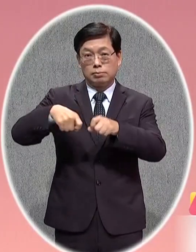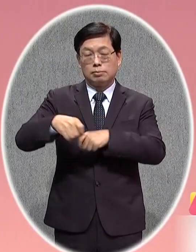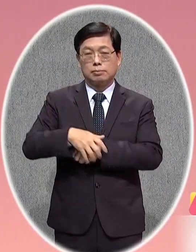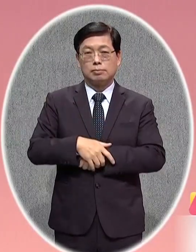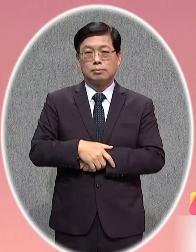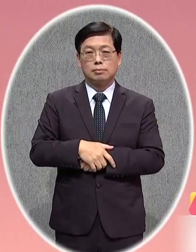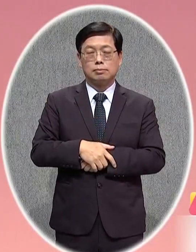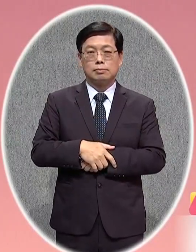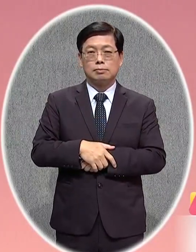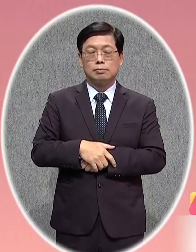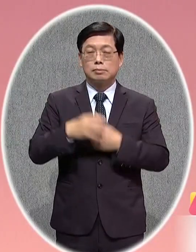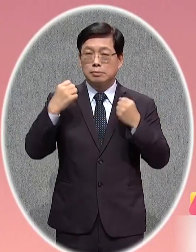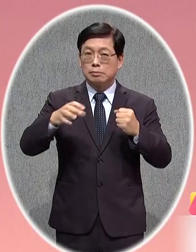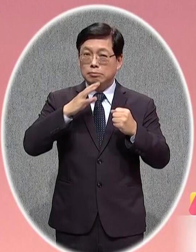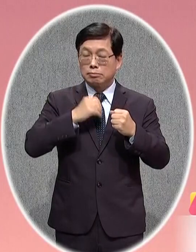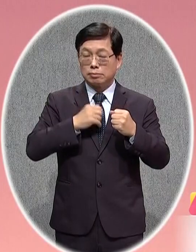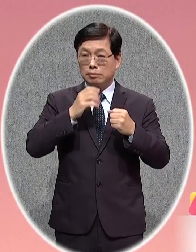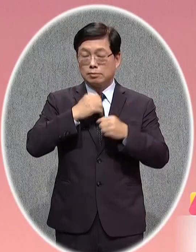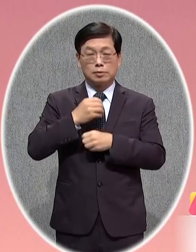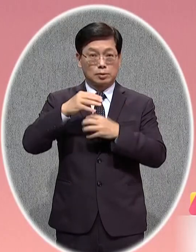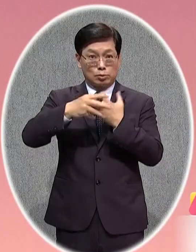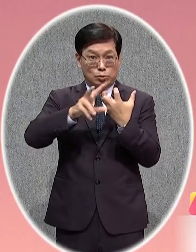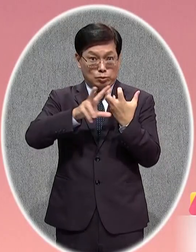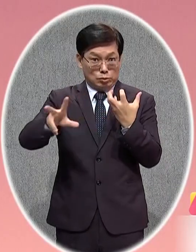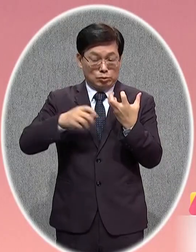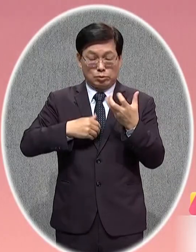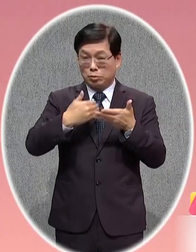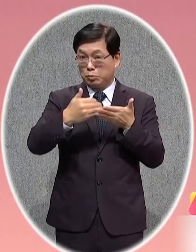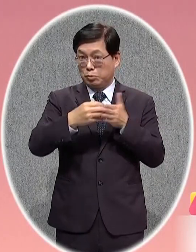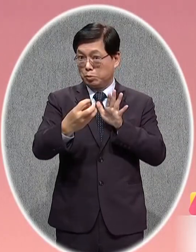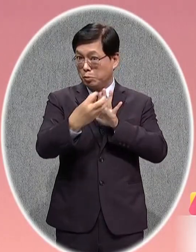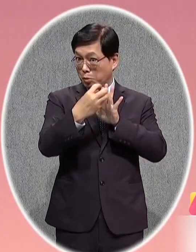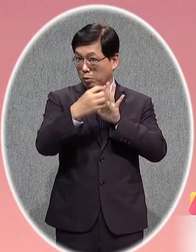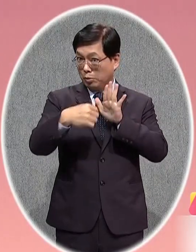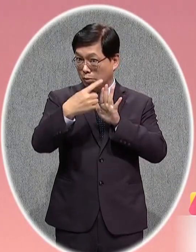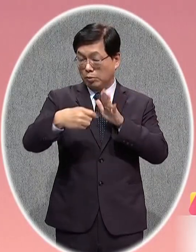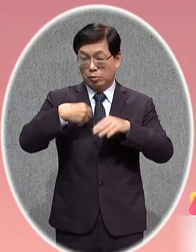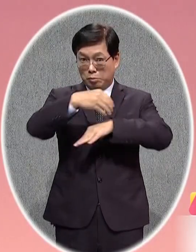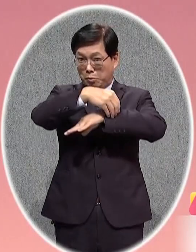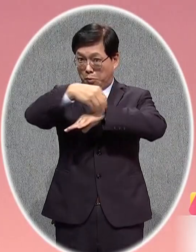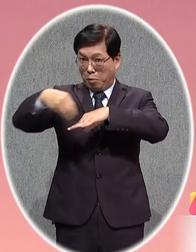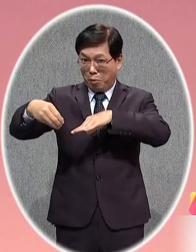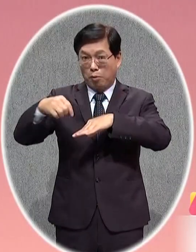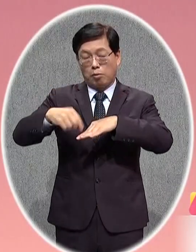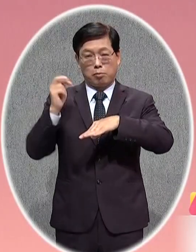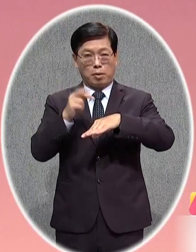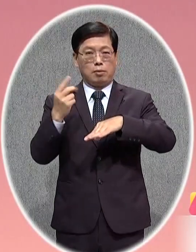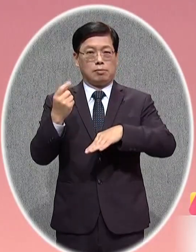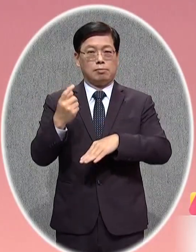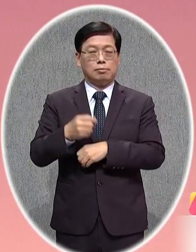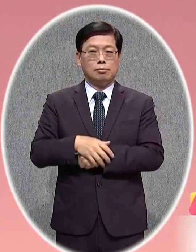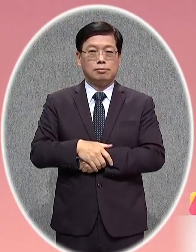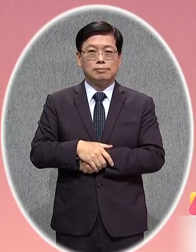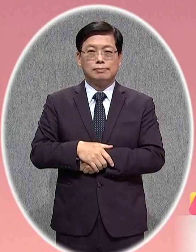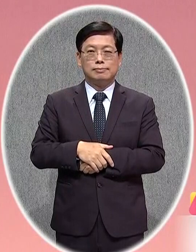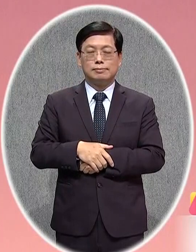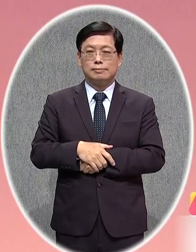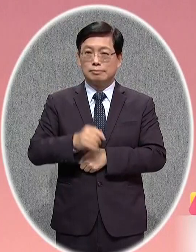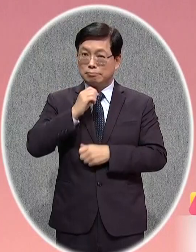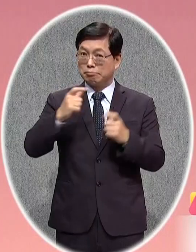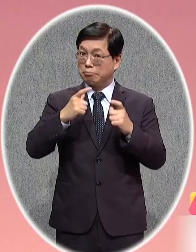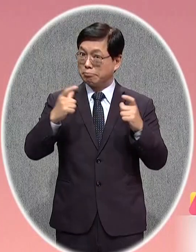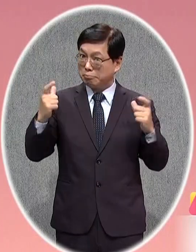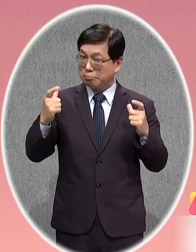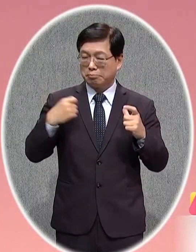在我们这个图面上面橘色这个部分，也就是外推方案的长堤的时候，你就会看见它的面